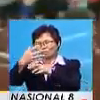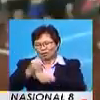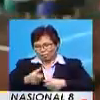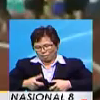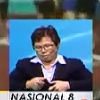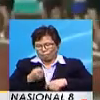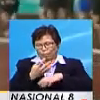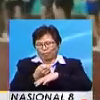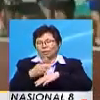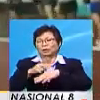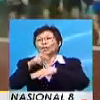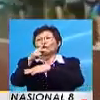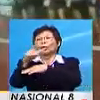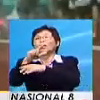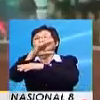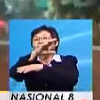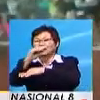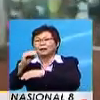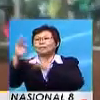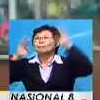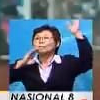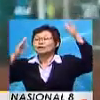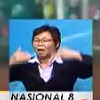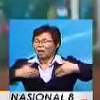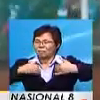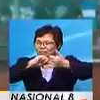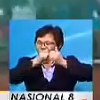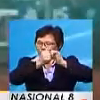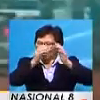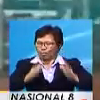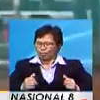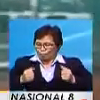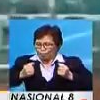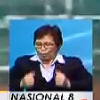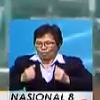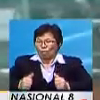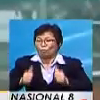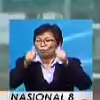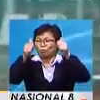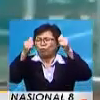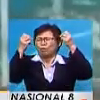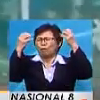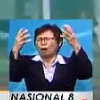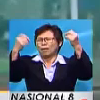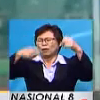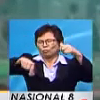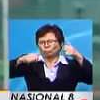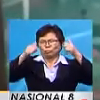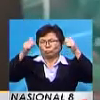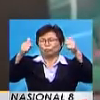pingat di Kuala Lumpur tahun depan apatah lagi Malaysia mempunyai atlet maraton berkualiti yang